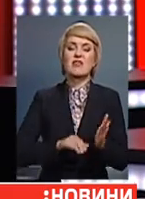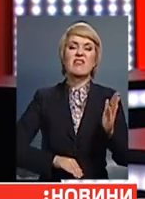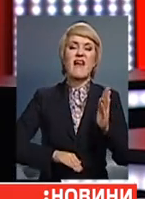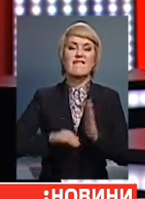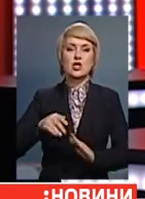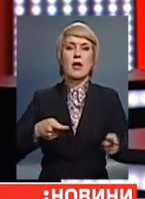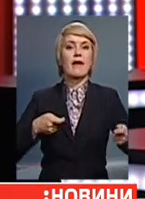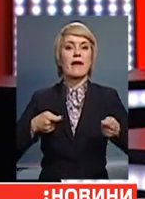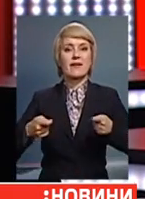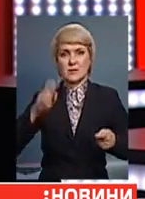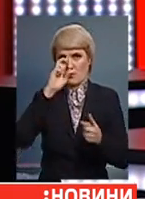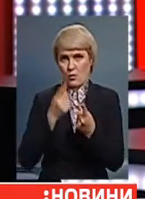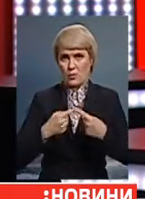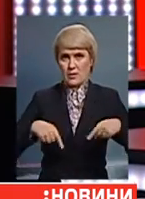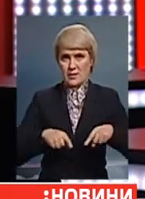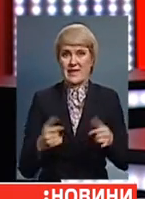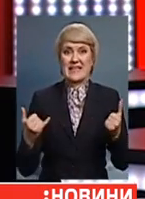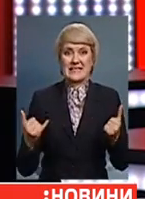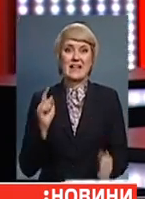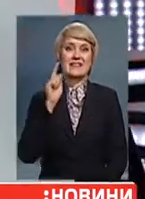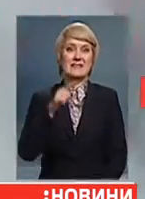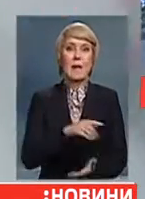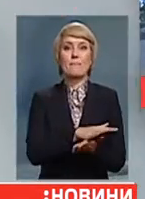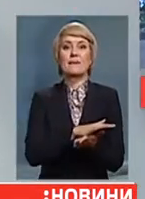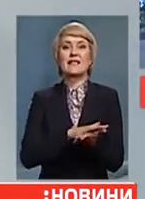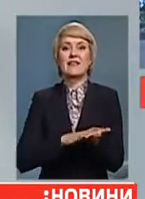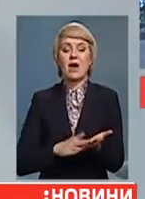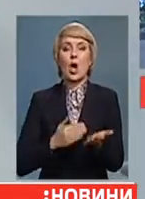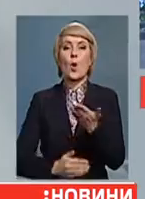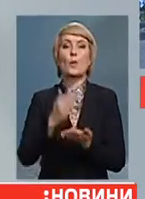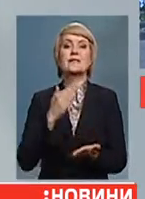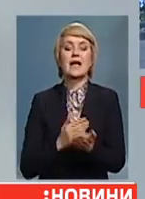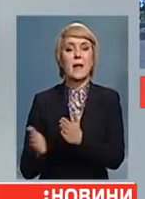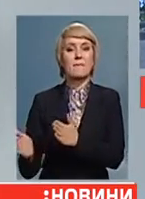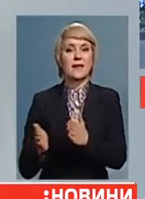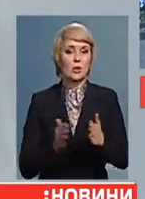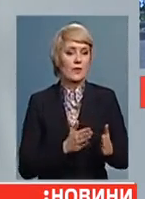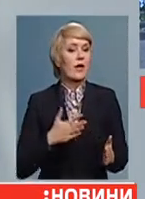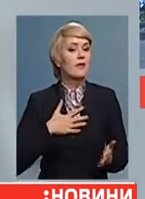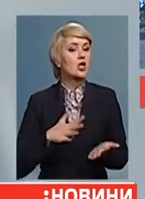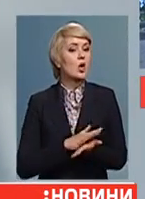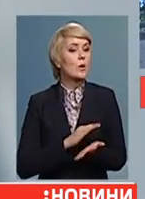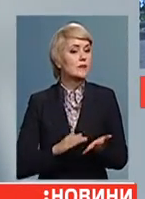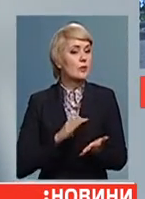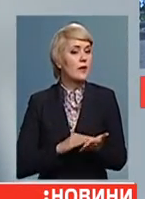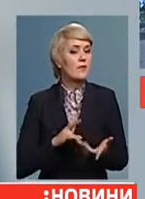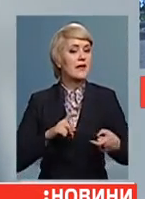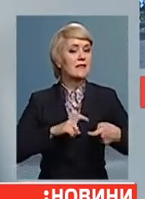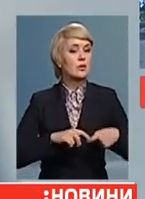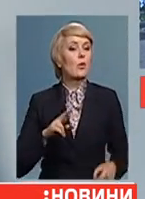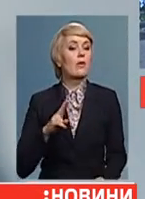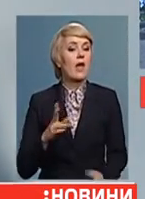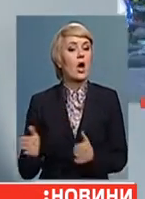Зараз там тривають останні приготування. У Бабиному Яру перебуває наш Іван Ільницький. Він на прямому зв'язку зі студією. Як готуються, Іване?